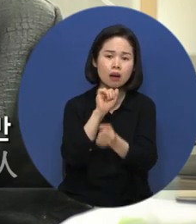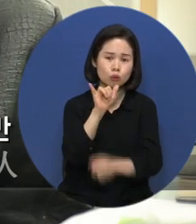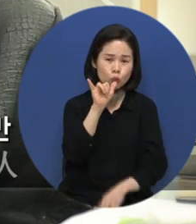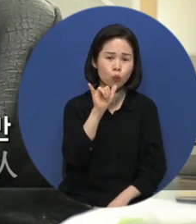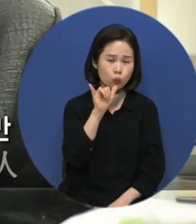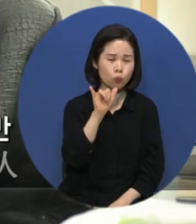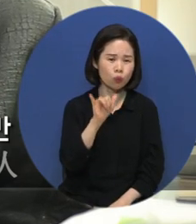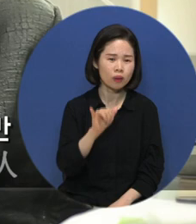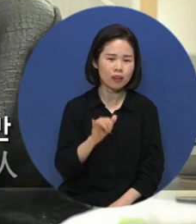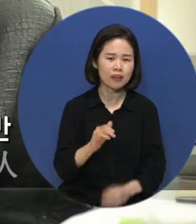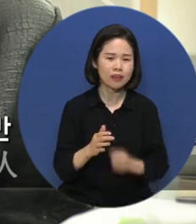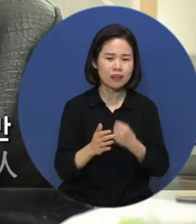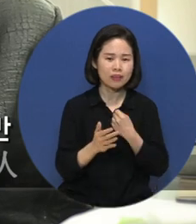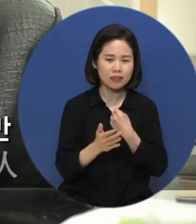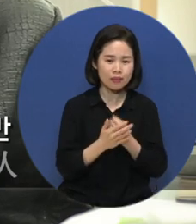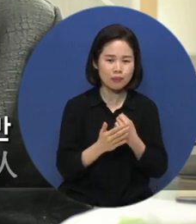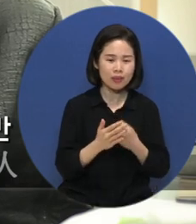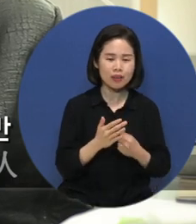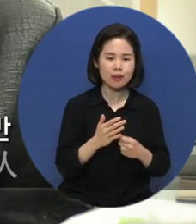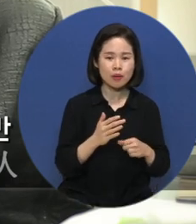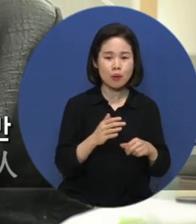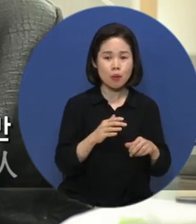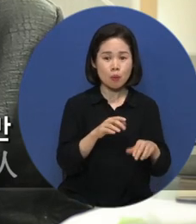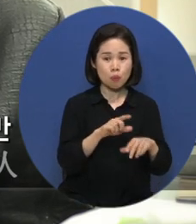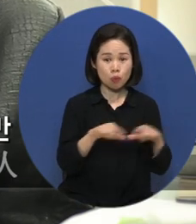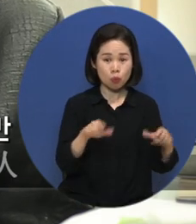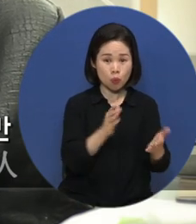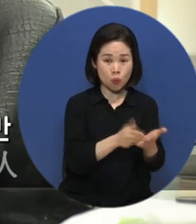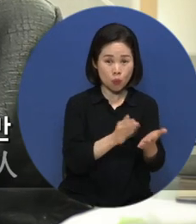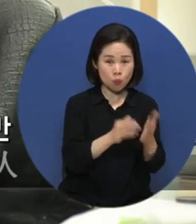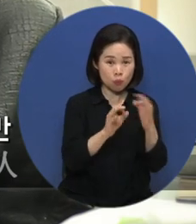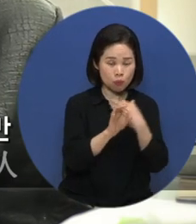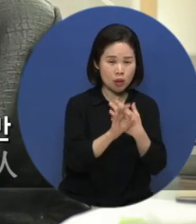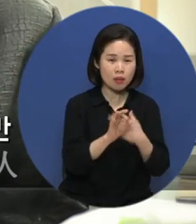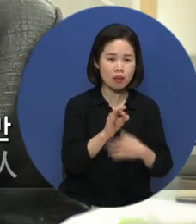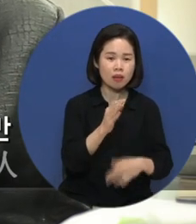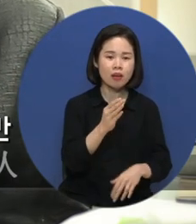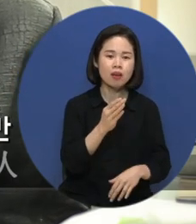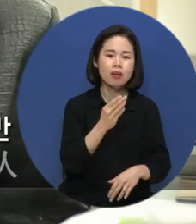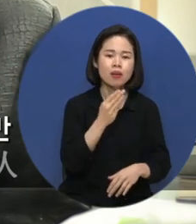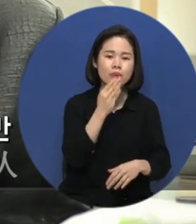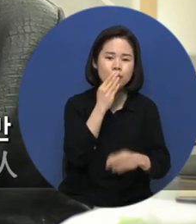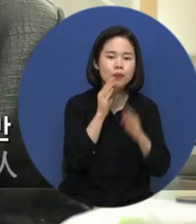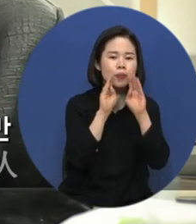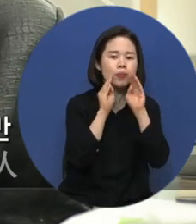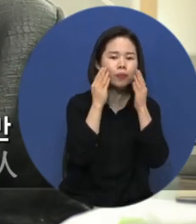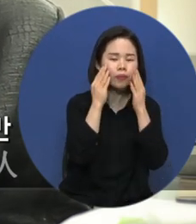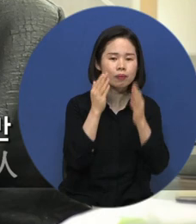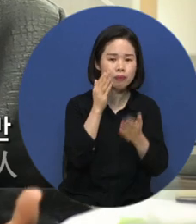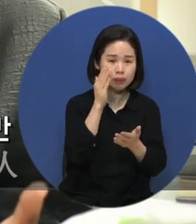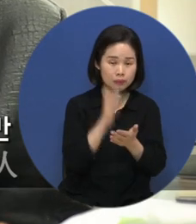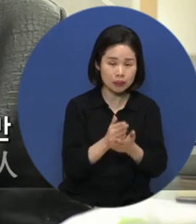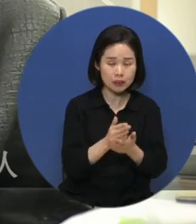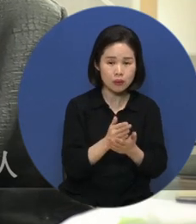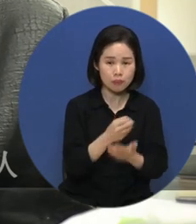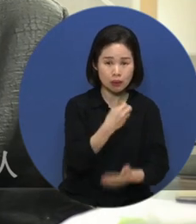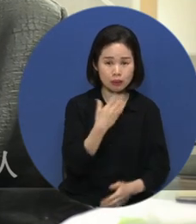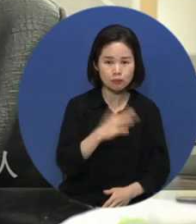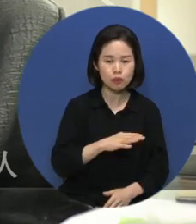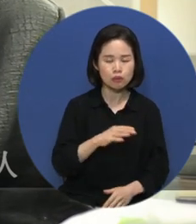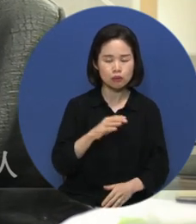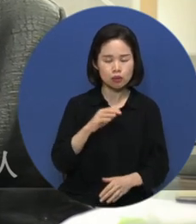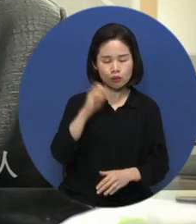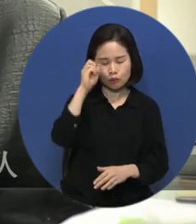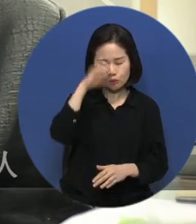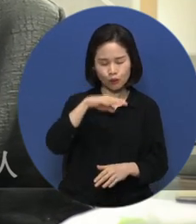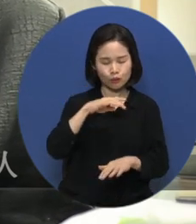뭐 입과 얼굴에 손을 대지 마십시오. 혀에다 찍어갖고 이렇게 철저하게 넘기고 그러잖아요. 그래서 이것은